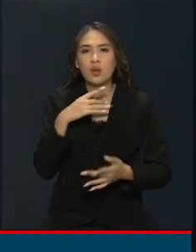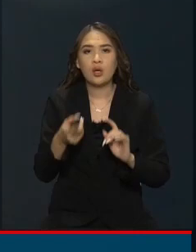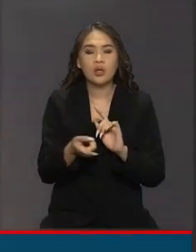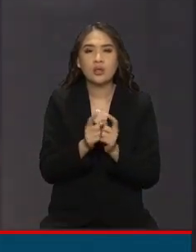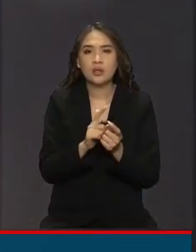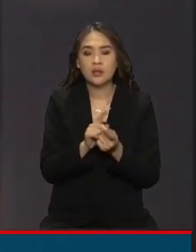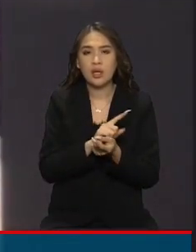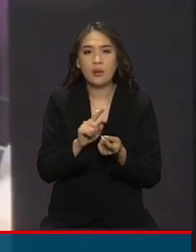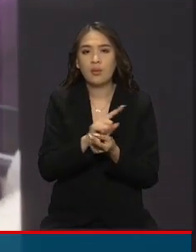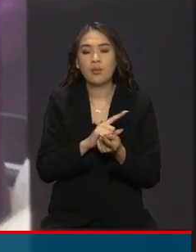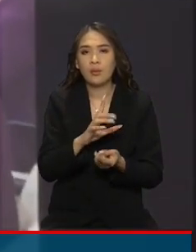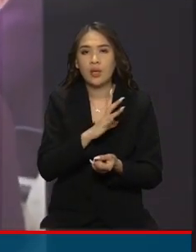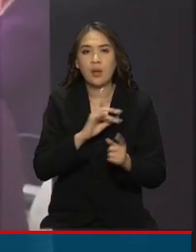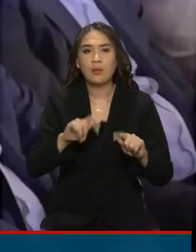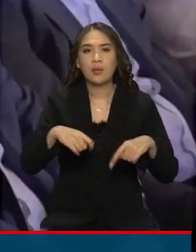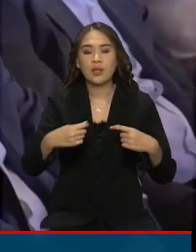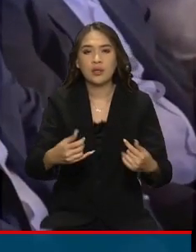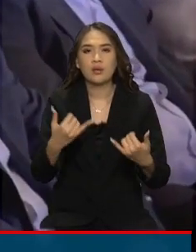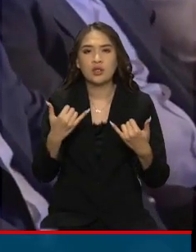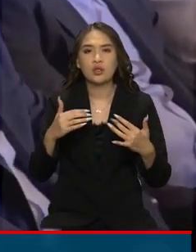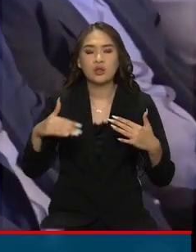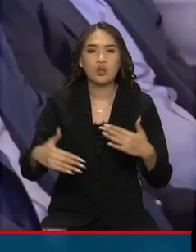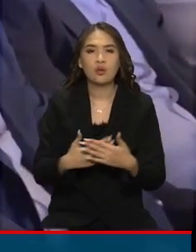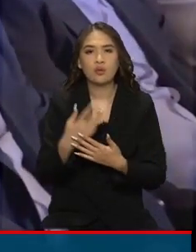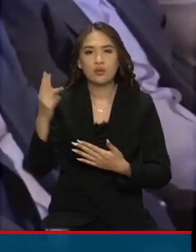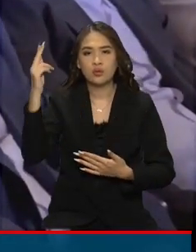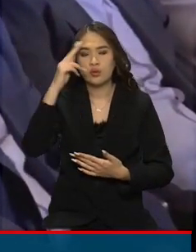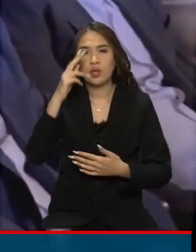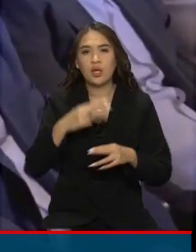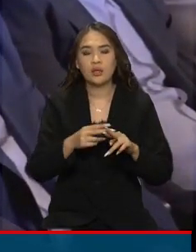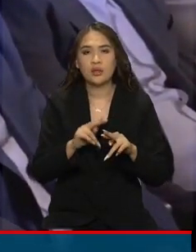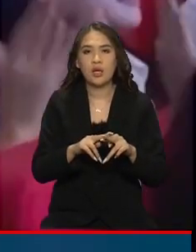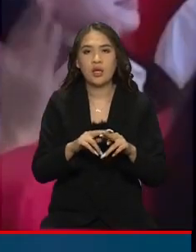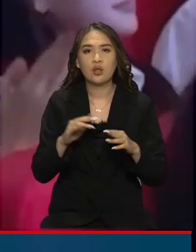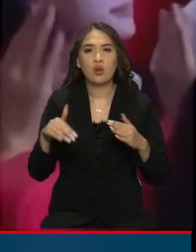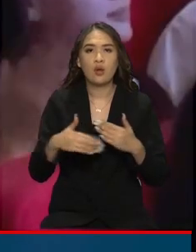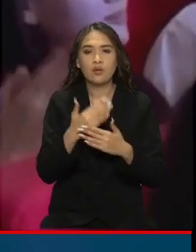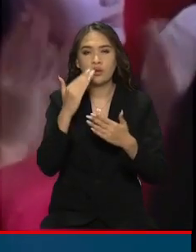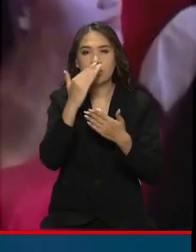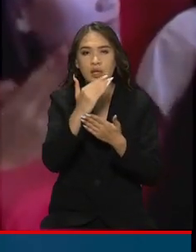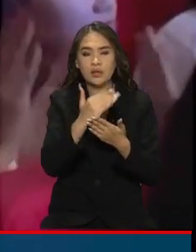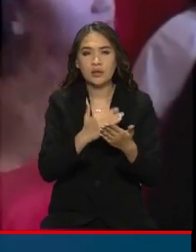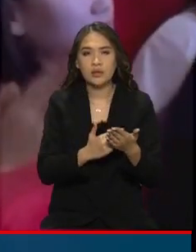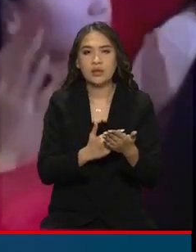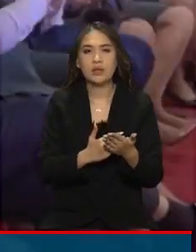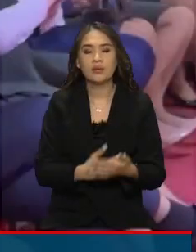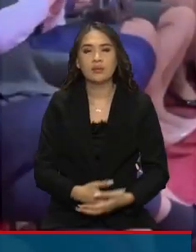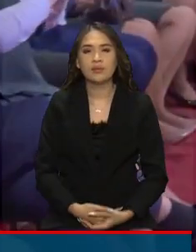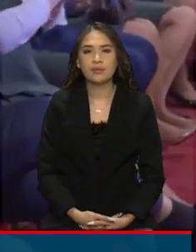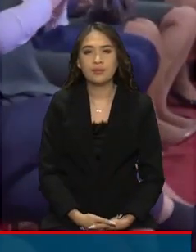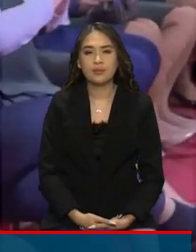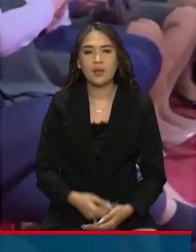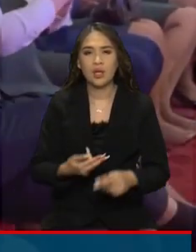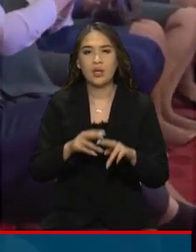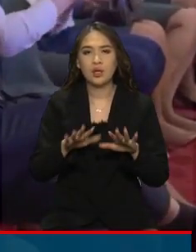и сейчас считается передовым современным учебным заведением со сложившимися традициями, профессиональным творческим коллективом.